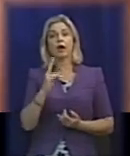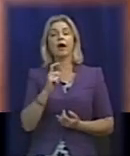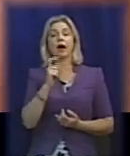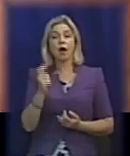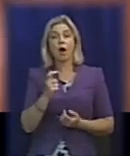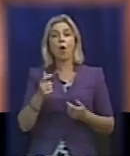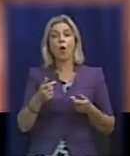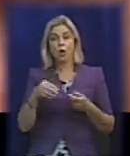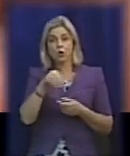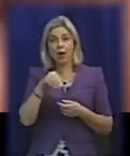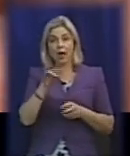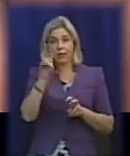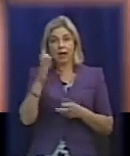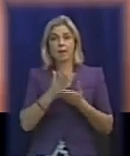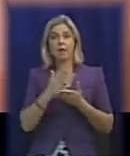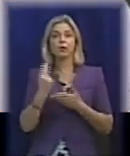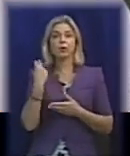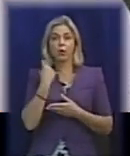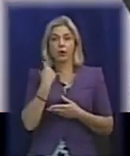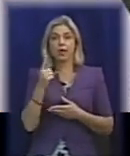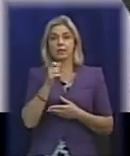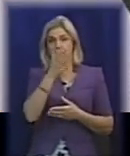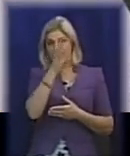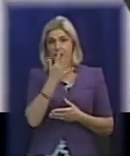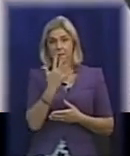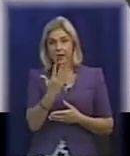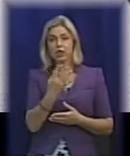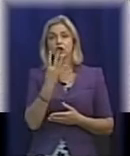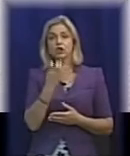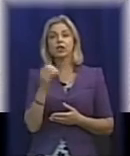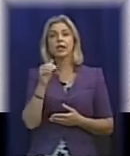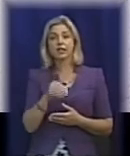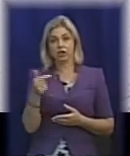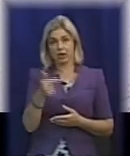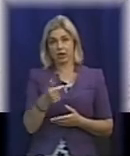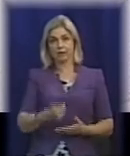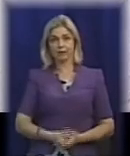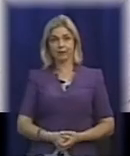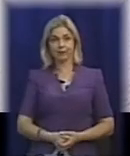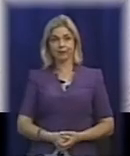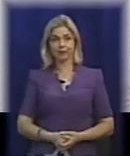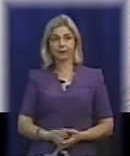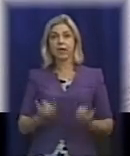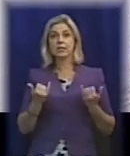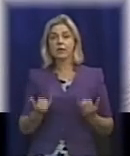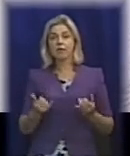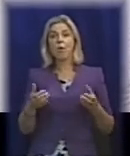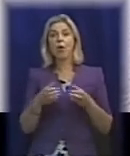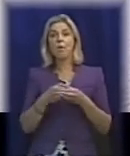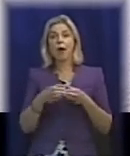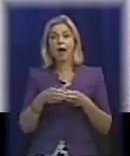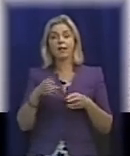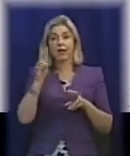підприємство «Соляні» має заборгованість перед ним за 5 місяців 400 тисяч гривень. На сьогодні компанія «Соляни»,